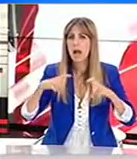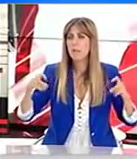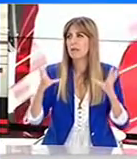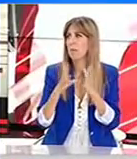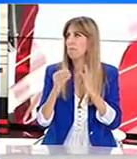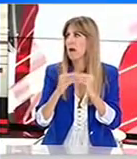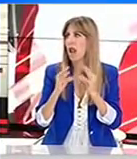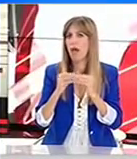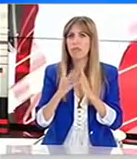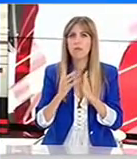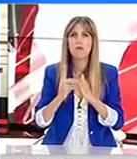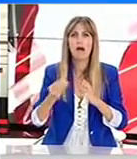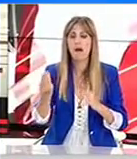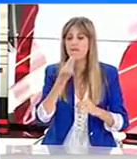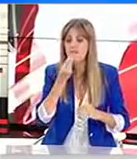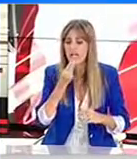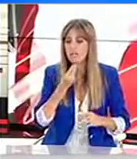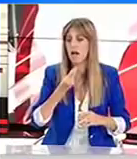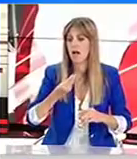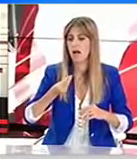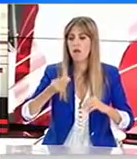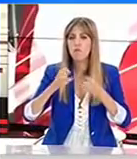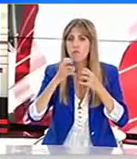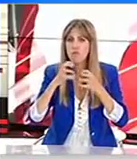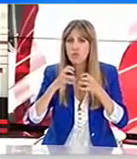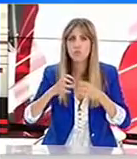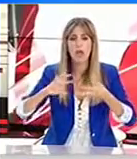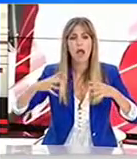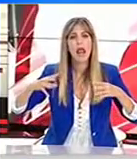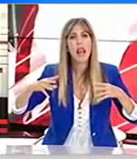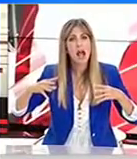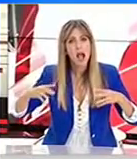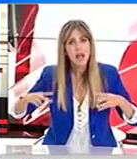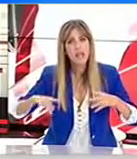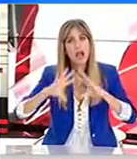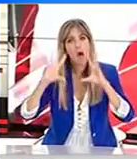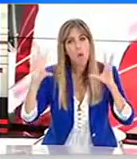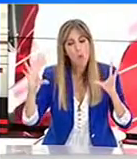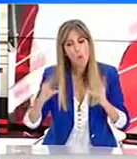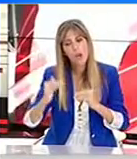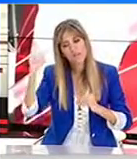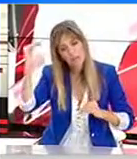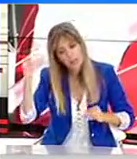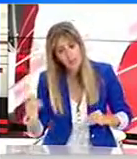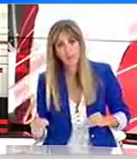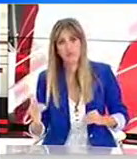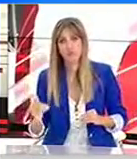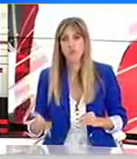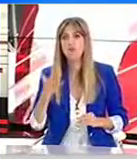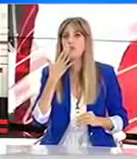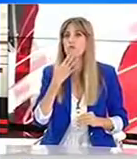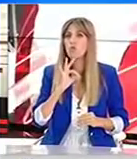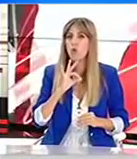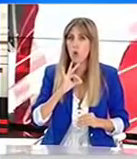Διότι οι επιχειρηματίες θα λαμβάνουν ως επιστροφή σχεδόν το 100% του